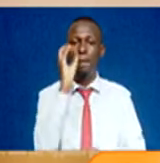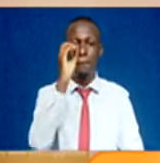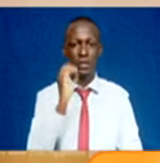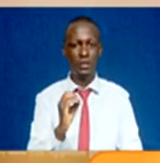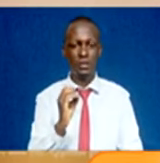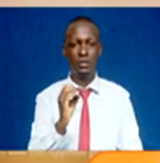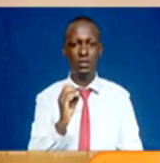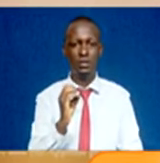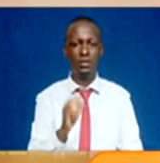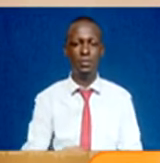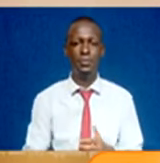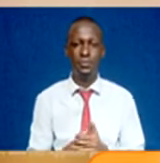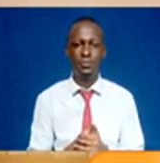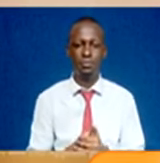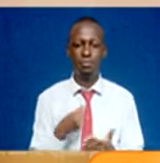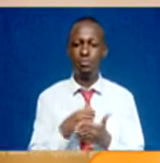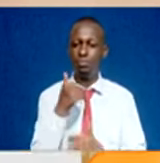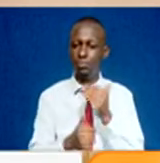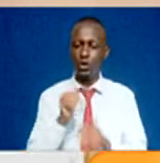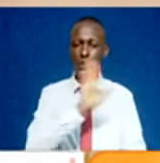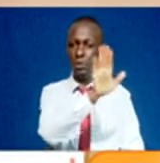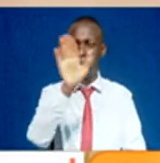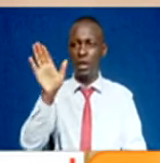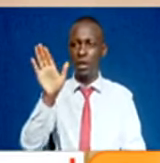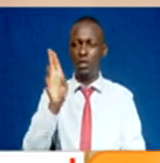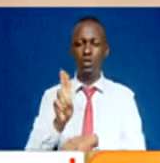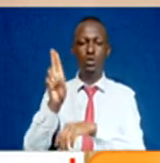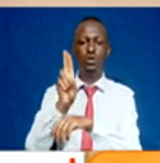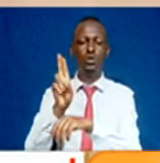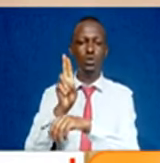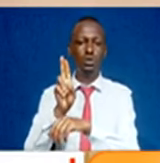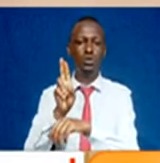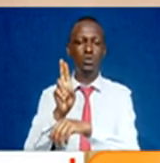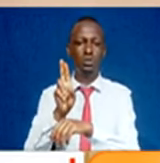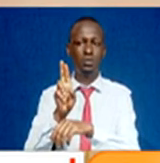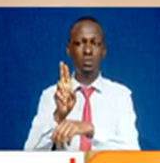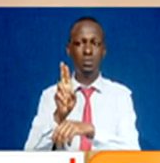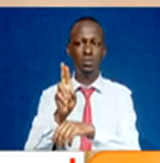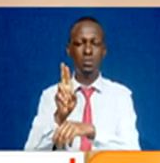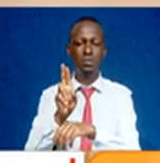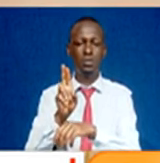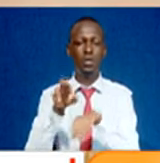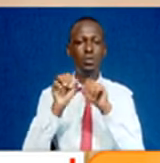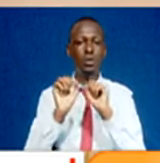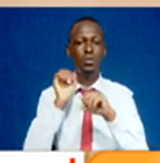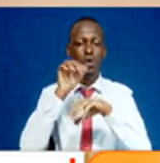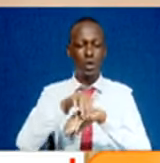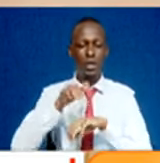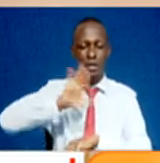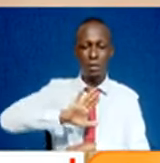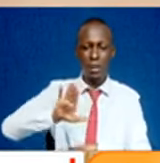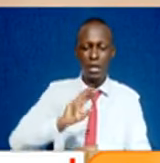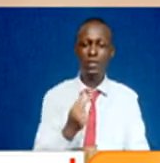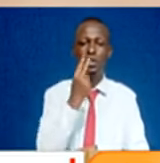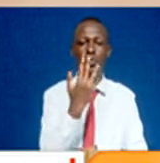of all your money going to personnel emoluments leaves you with only